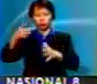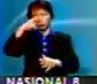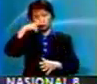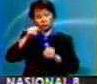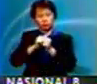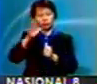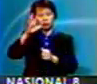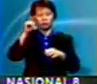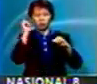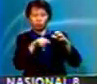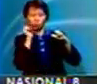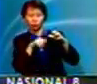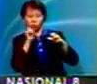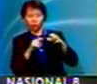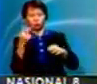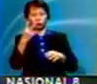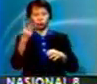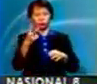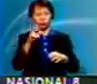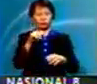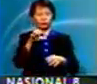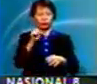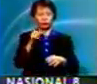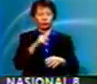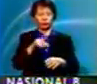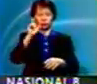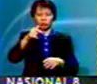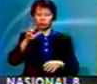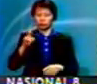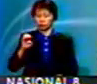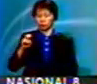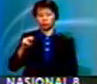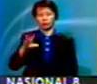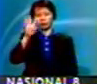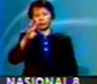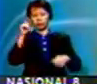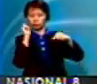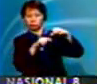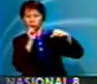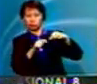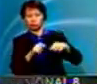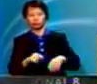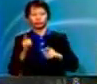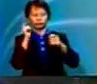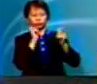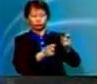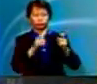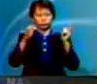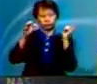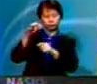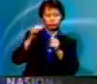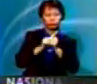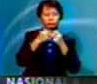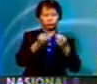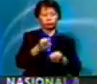dengan 5 gol terhasil di kedua-dua babak diikuti Wenlop Pan Somsua dengan 4 gol. Gol sagu hati Filipina hadir menerusi